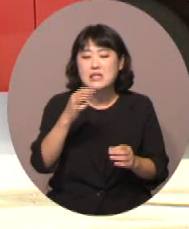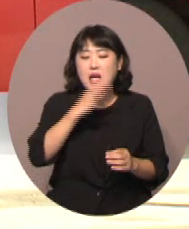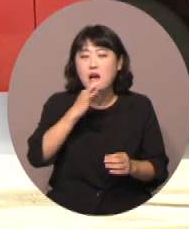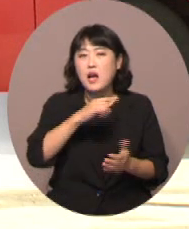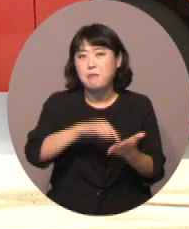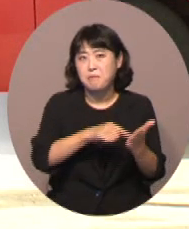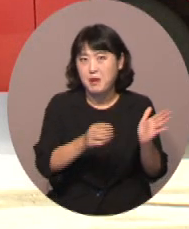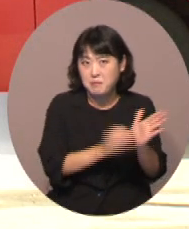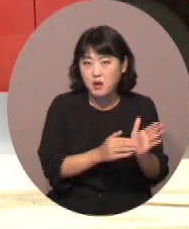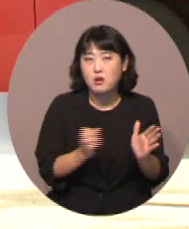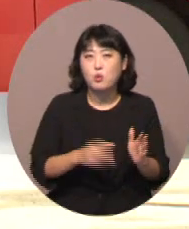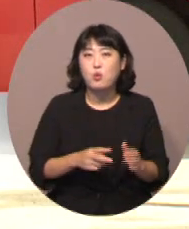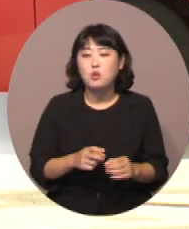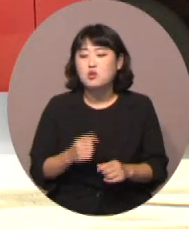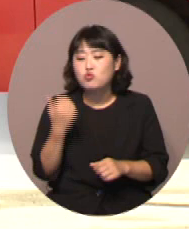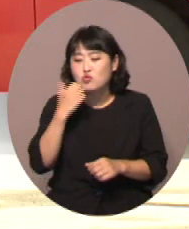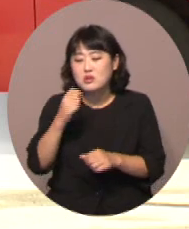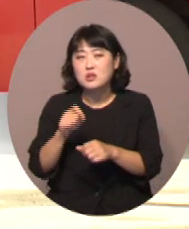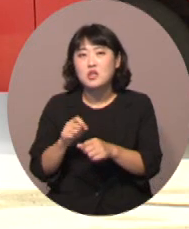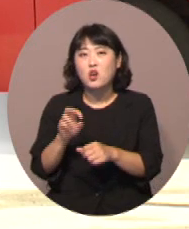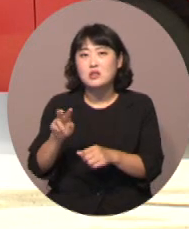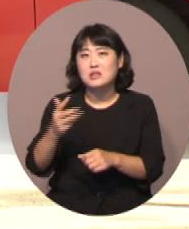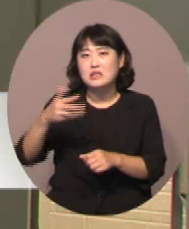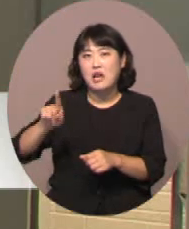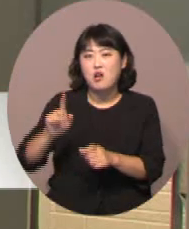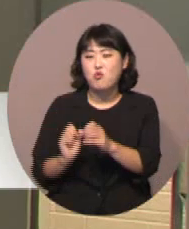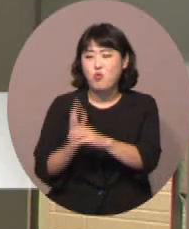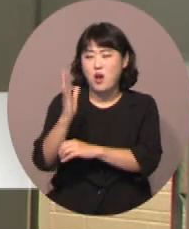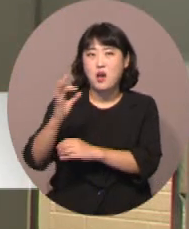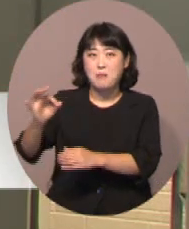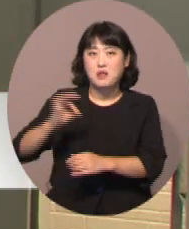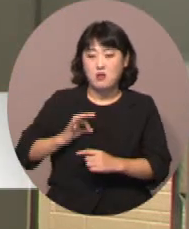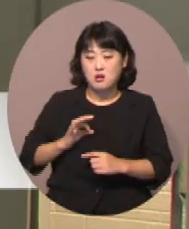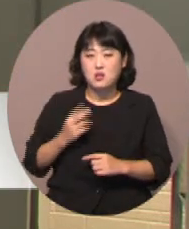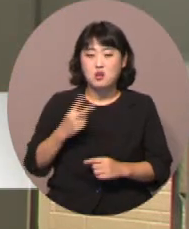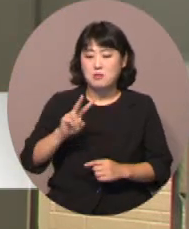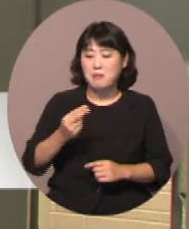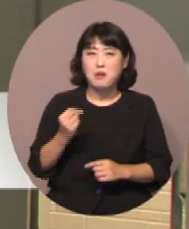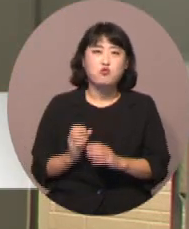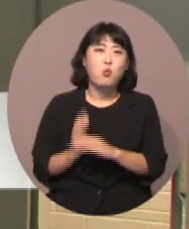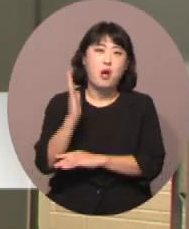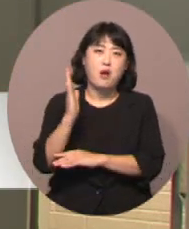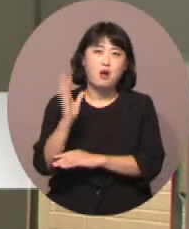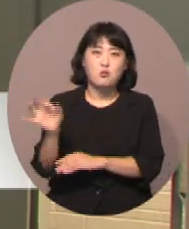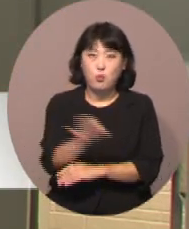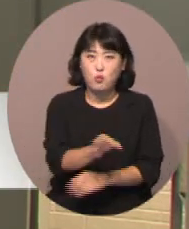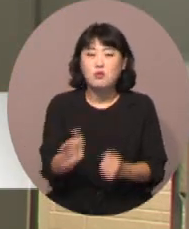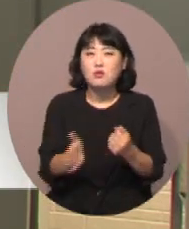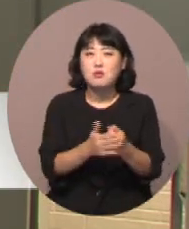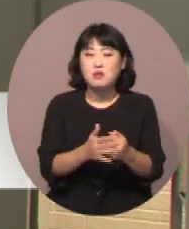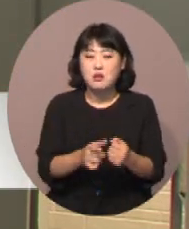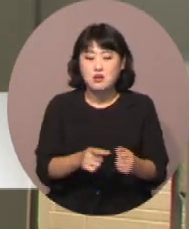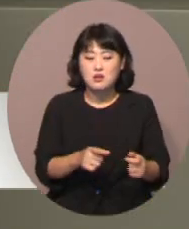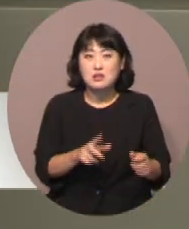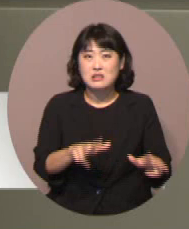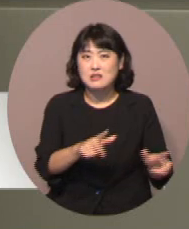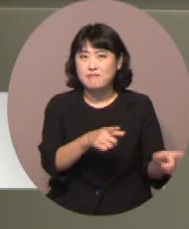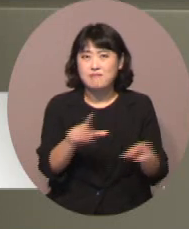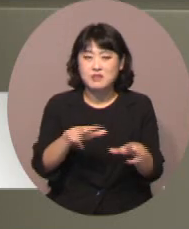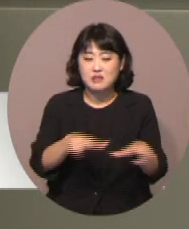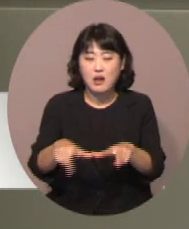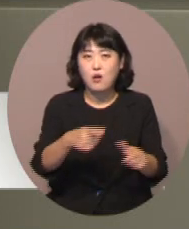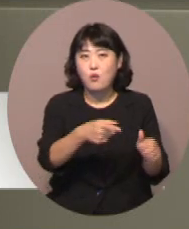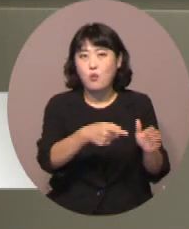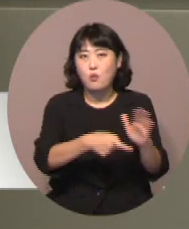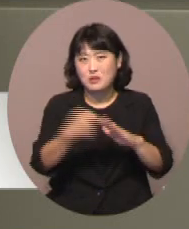연차를 과다 산정에 2,200여 만 원을 초과 지급한 사실도 드러났다며 즉 각 환수와 법적 조치를